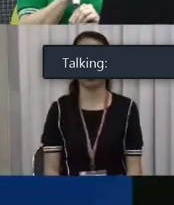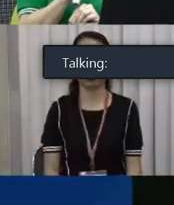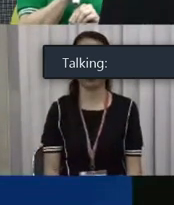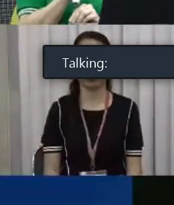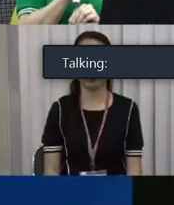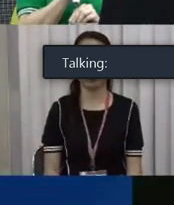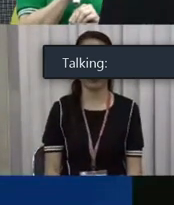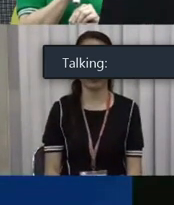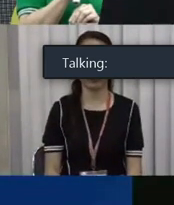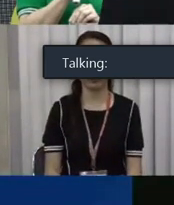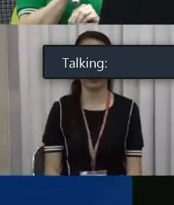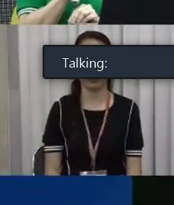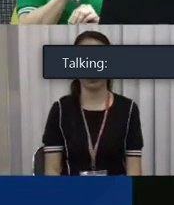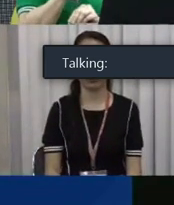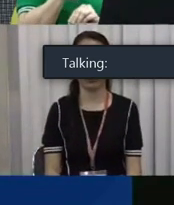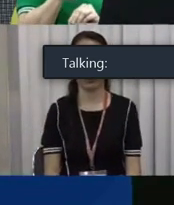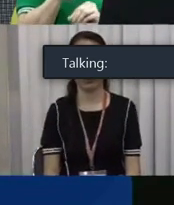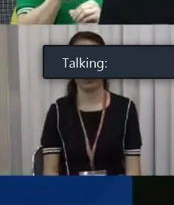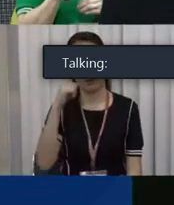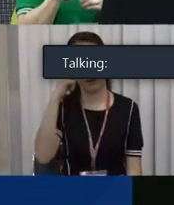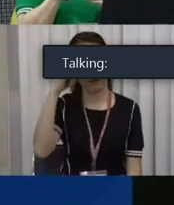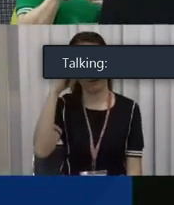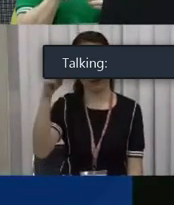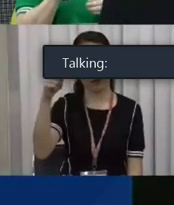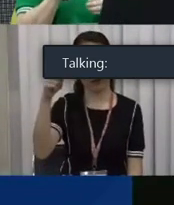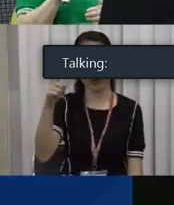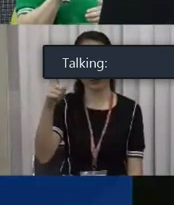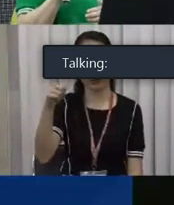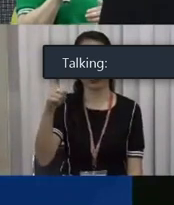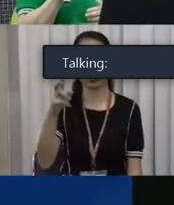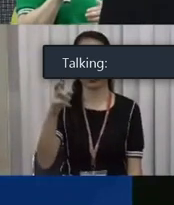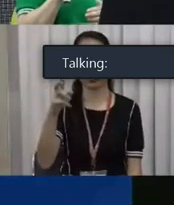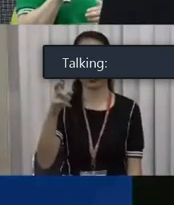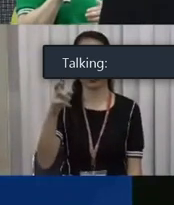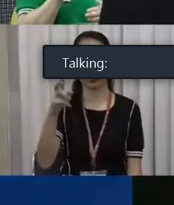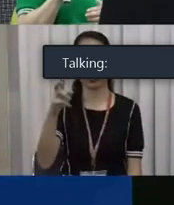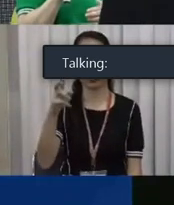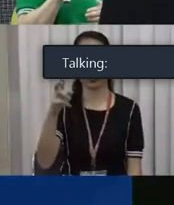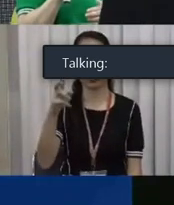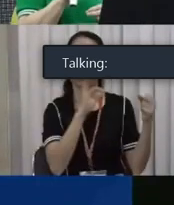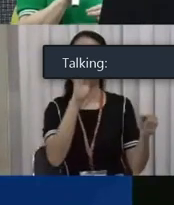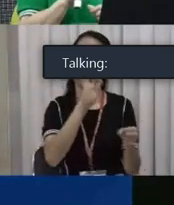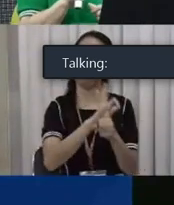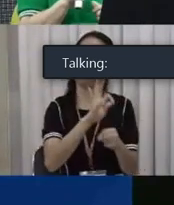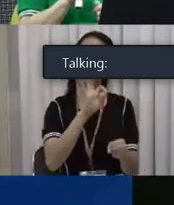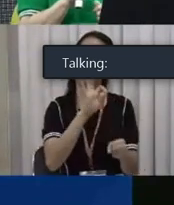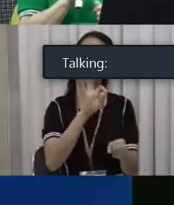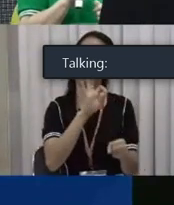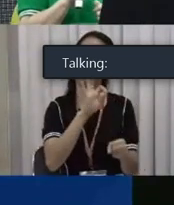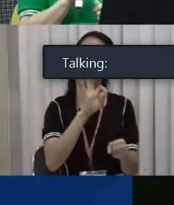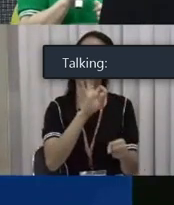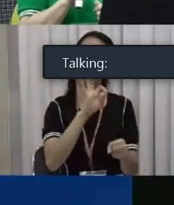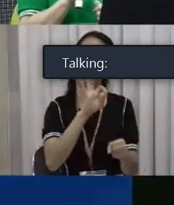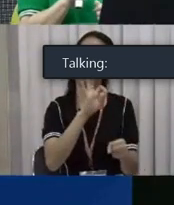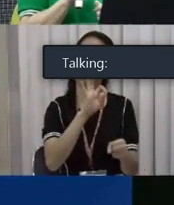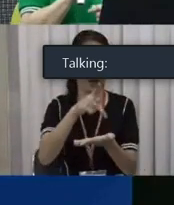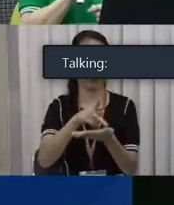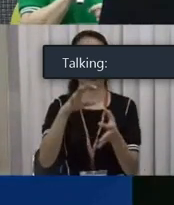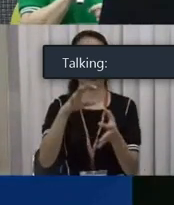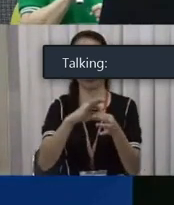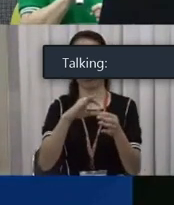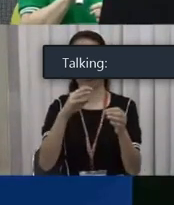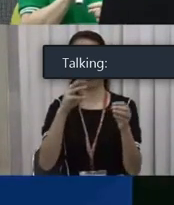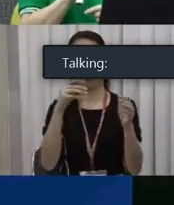Regional Tripartite Wages and Productivity Board. So sila ang gitahasan sa pag-fix sa